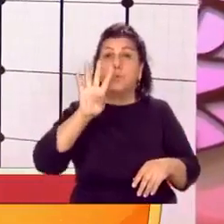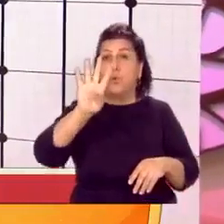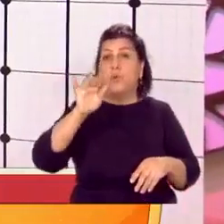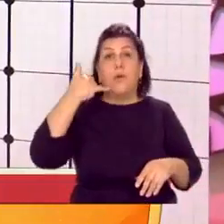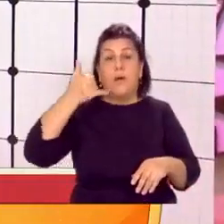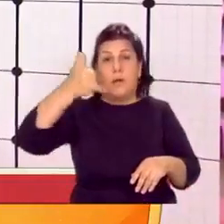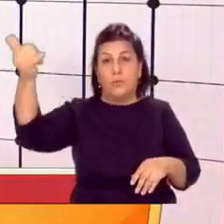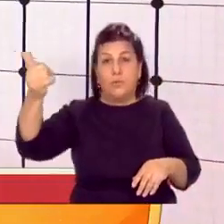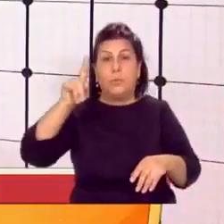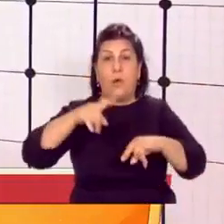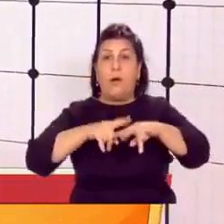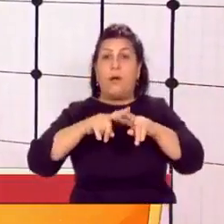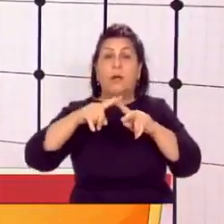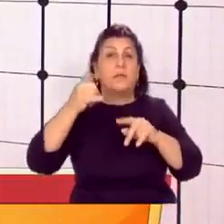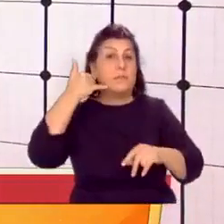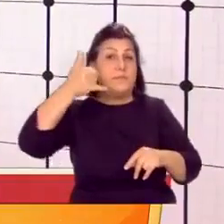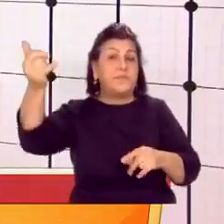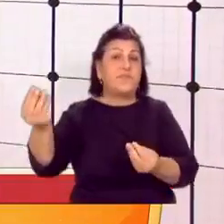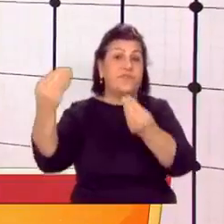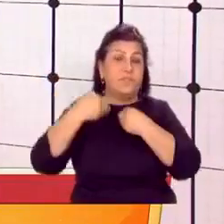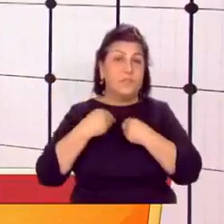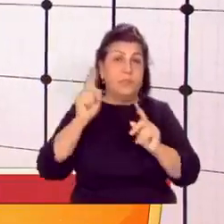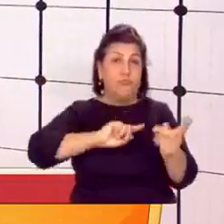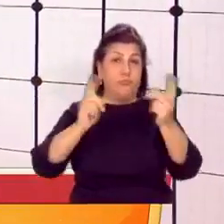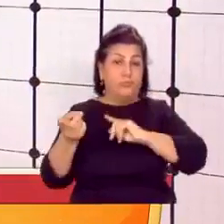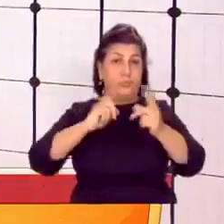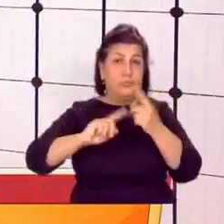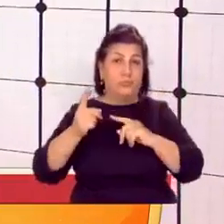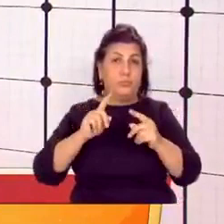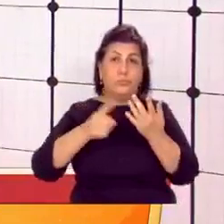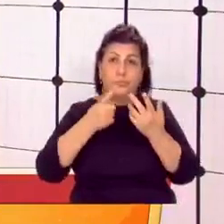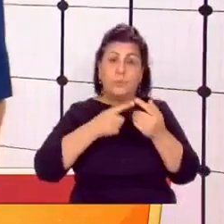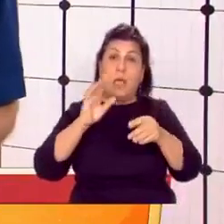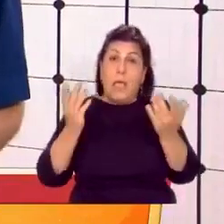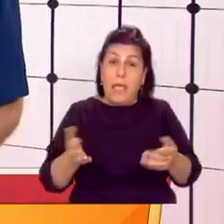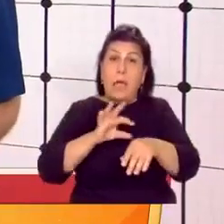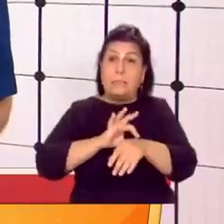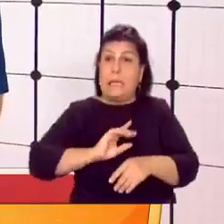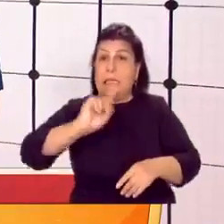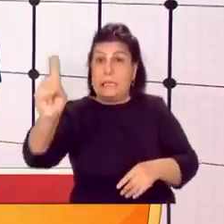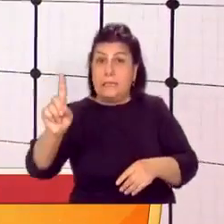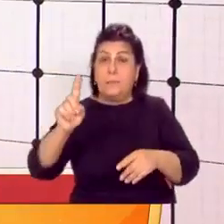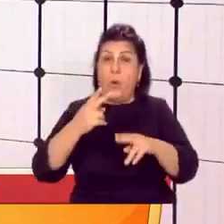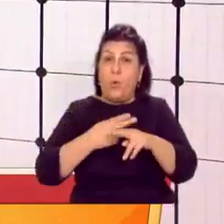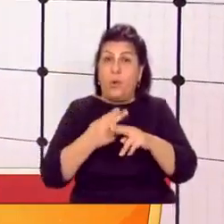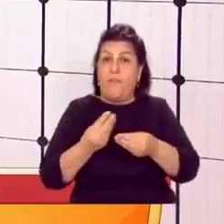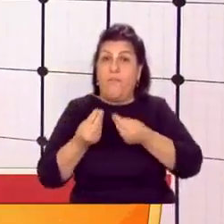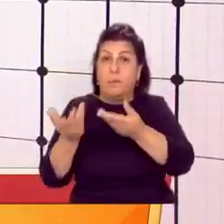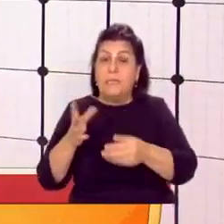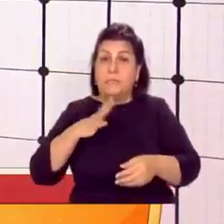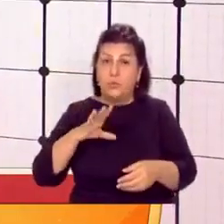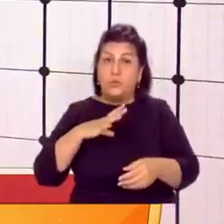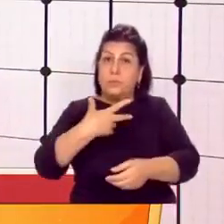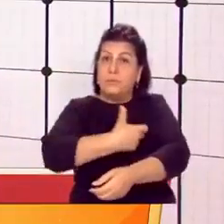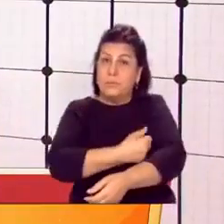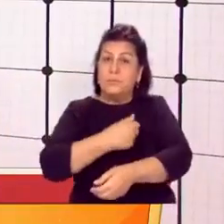bilgilendirme hattı Bu hat üzerinden Size verilen direktifler sayesinde Eğer hastaneye gidip örnek vermeniz gerekiyorsa bu örneğimizde